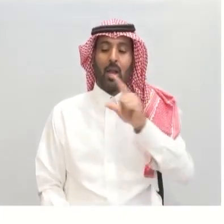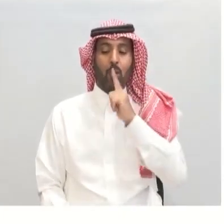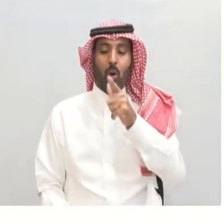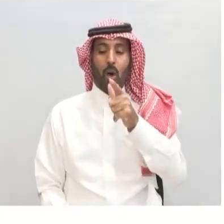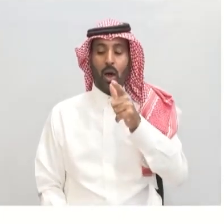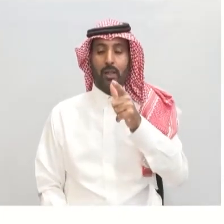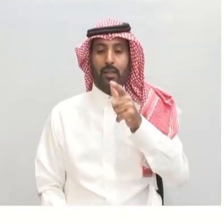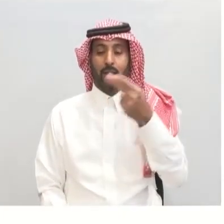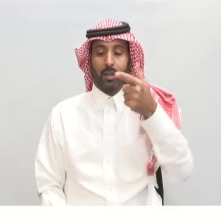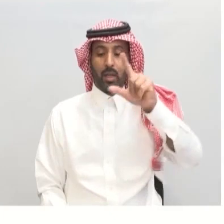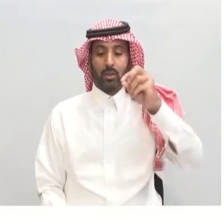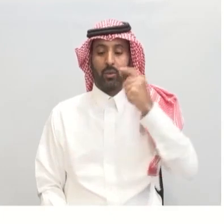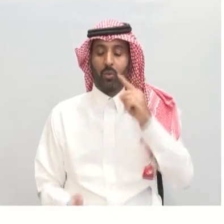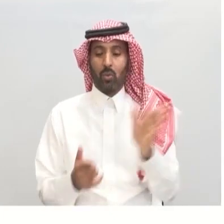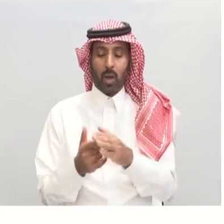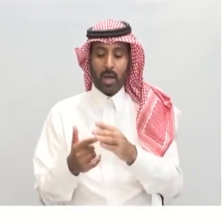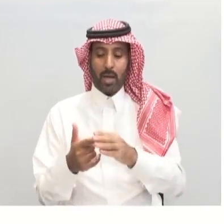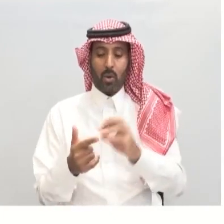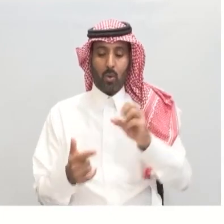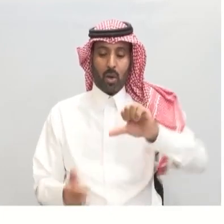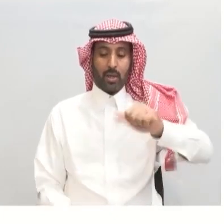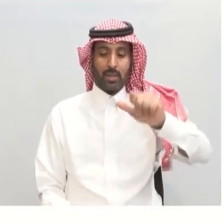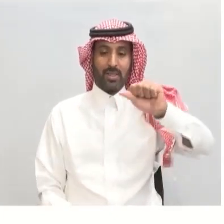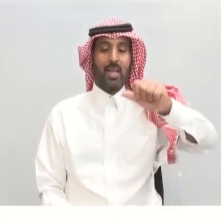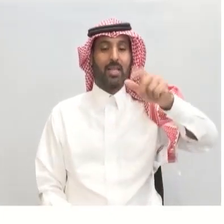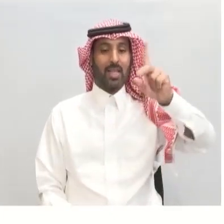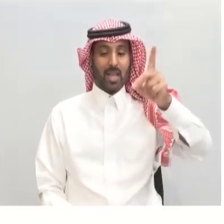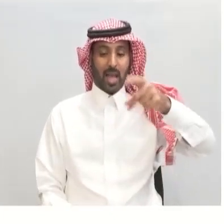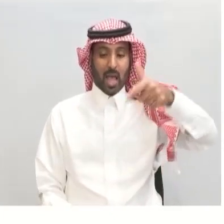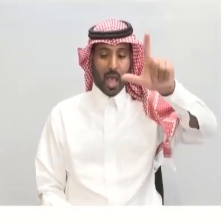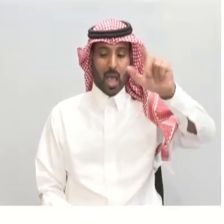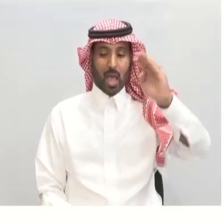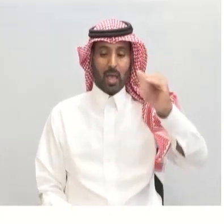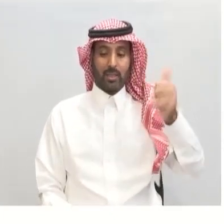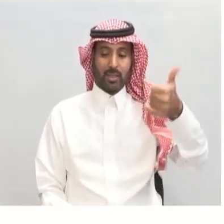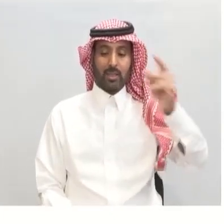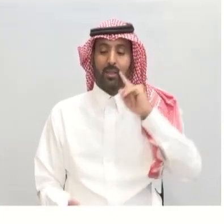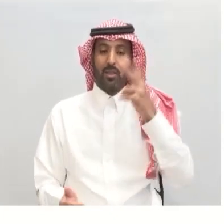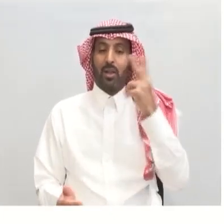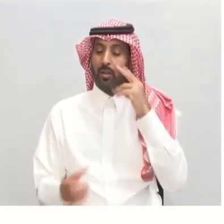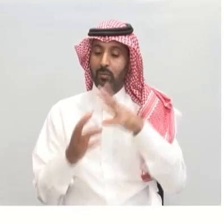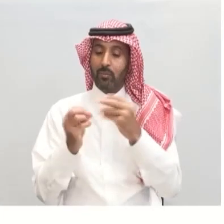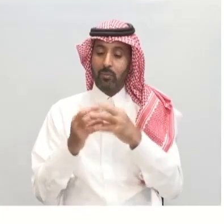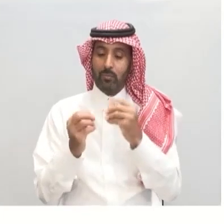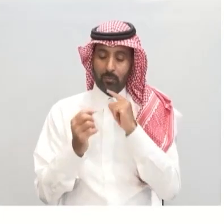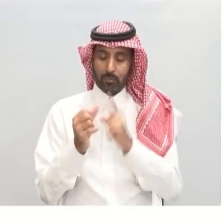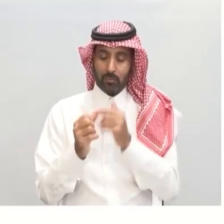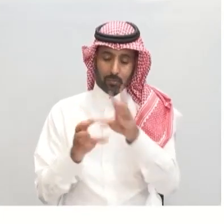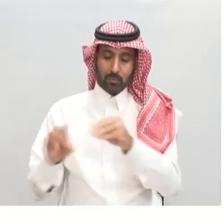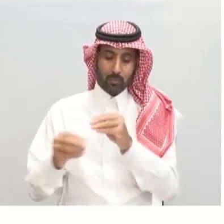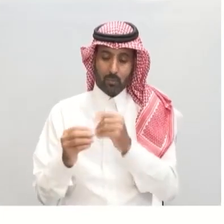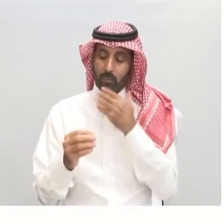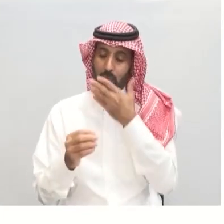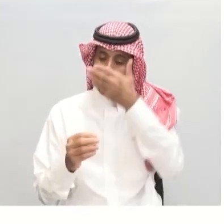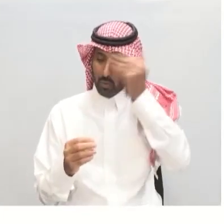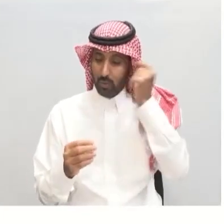انه اذا اطلق اصطلاحا فيراد به احد ثلاثه معان واخذنا الاطلاق الاول لمعنى الجمع وهو الحفظ